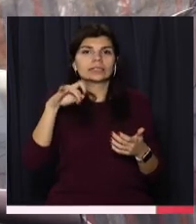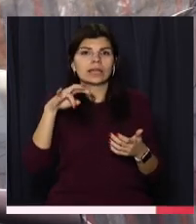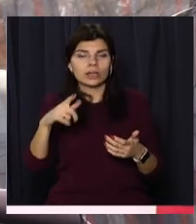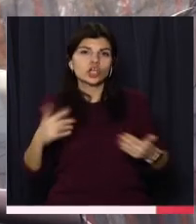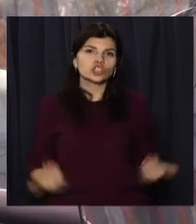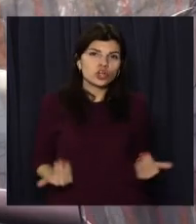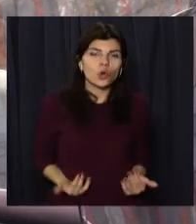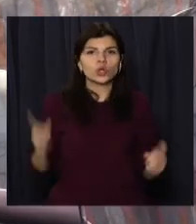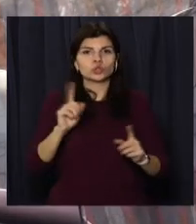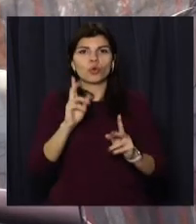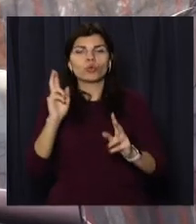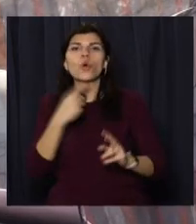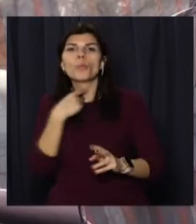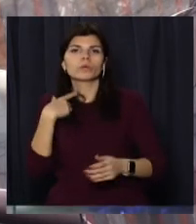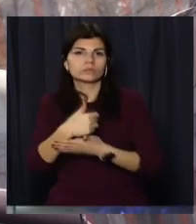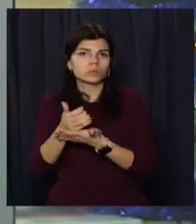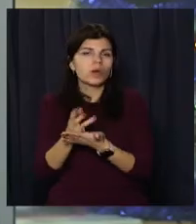пільговий фінансовий лізинг на житло.